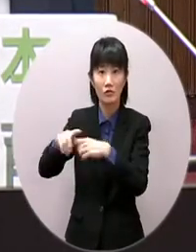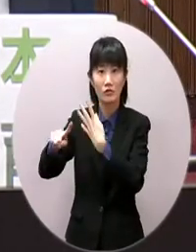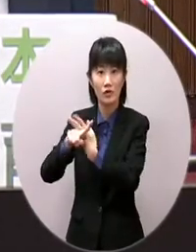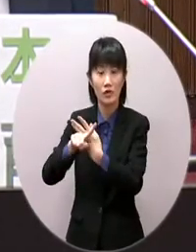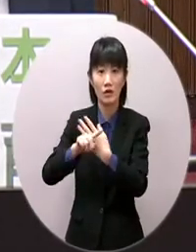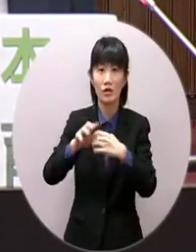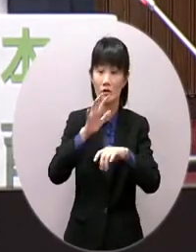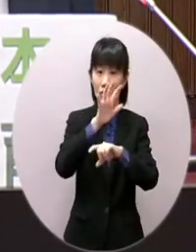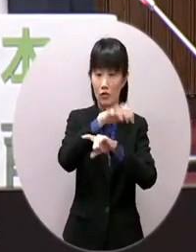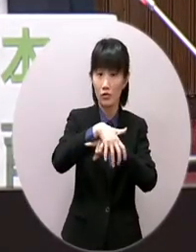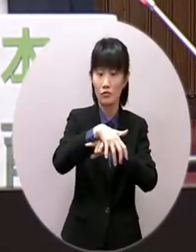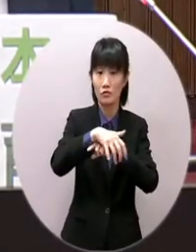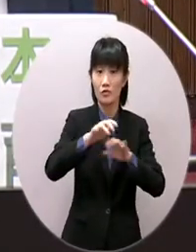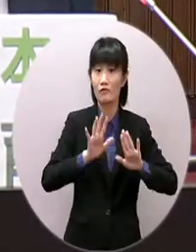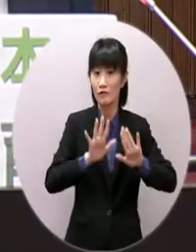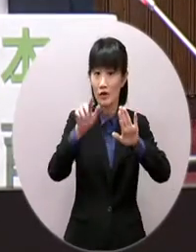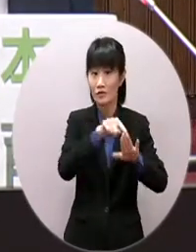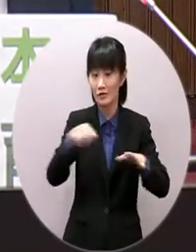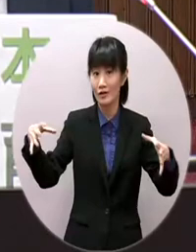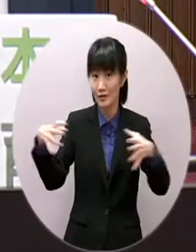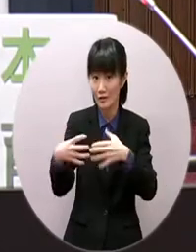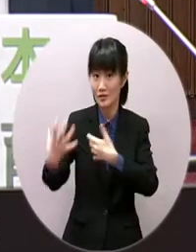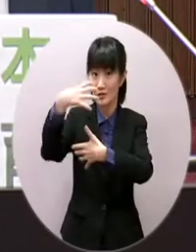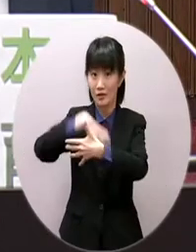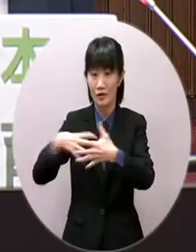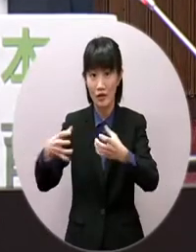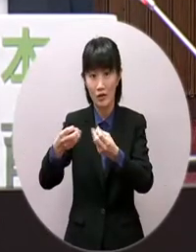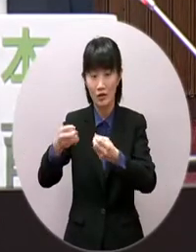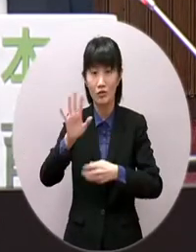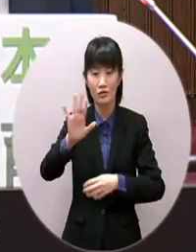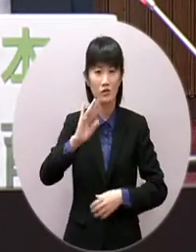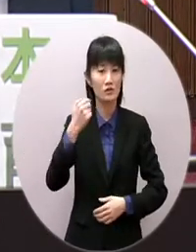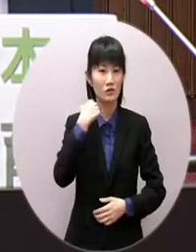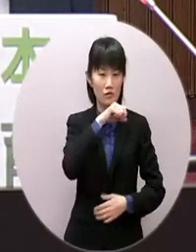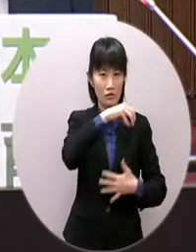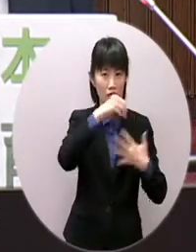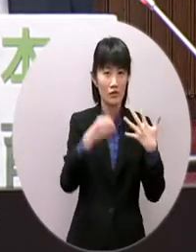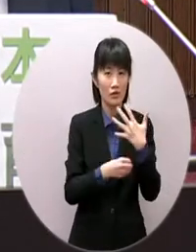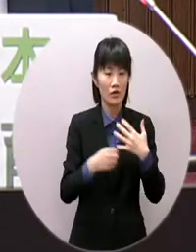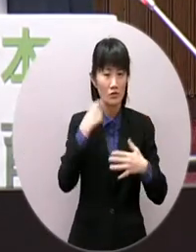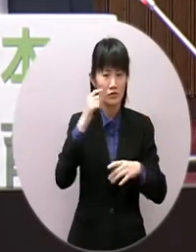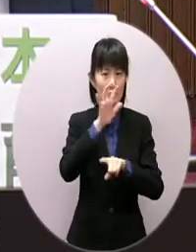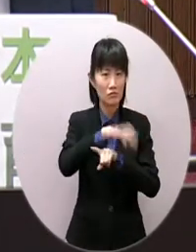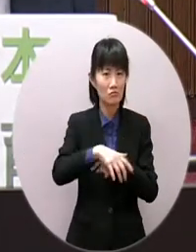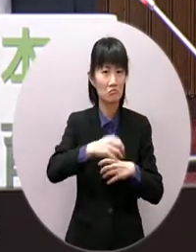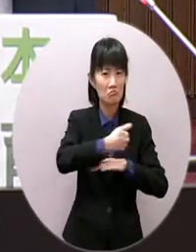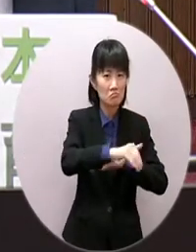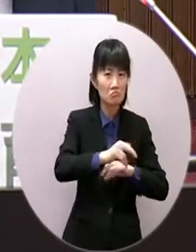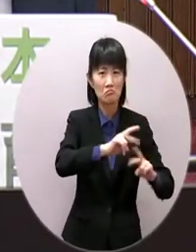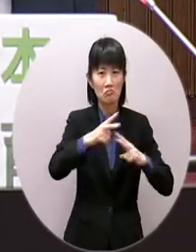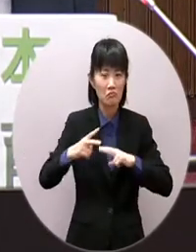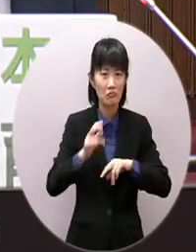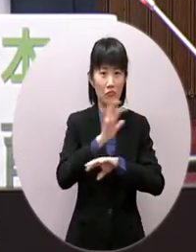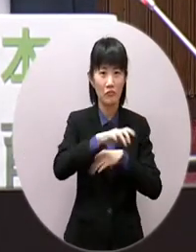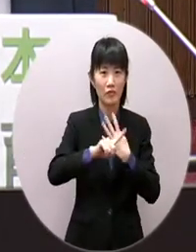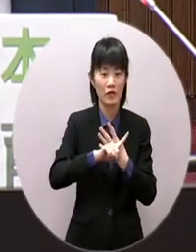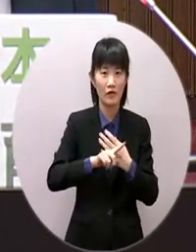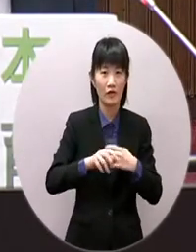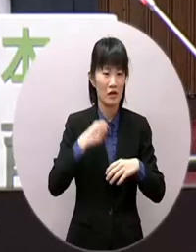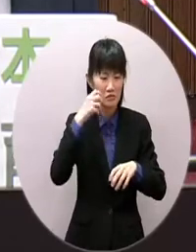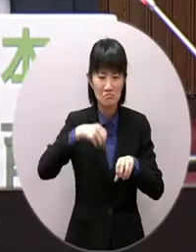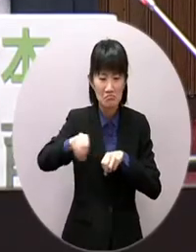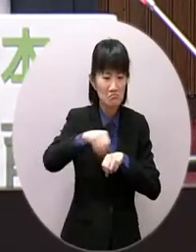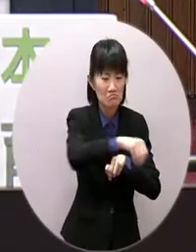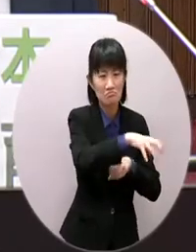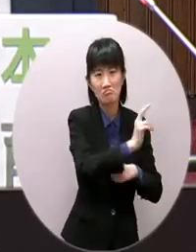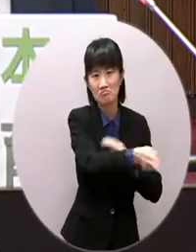村发展并在一起讨论，但是我们现在农委会的改组，农村发展是四散的，没有整体性。另外它针对